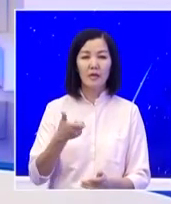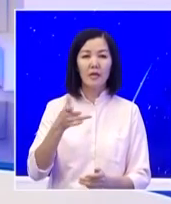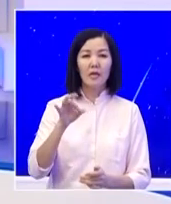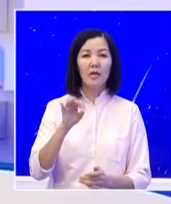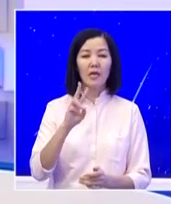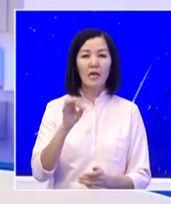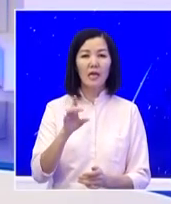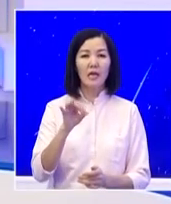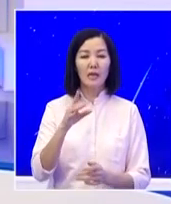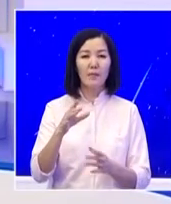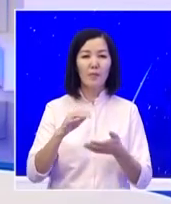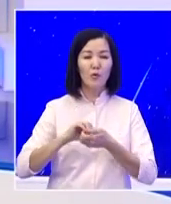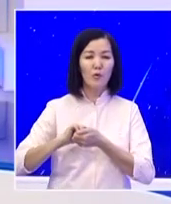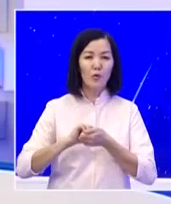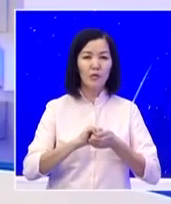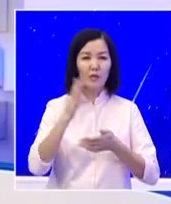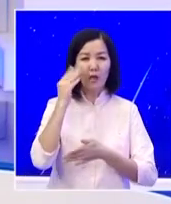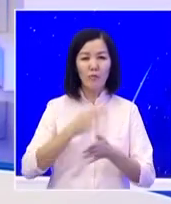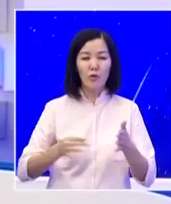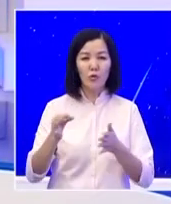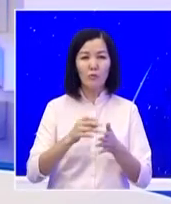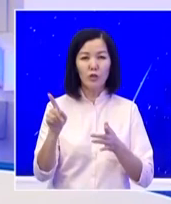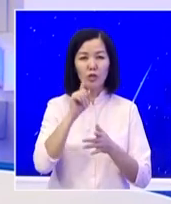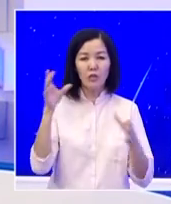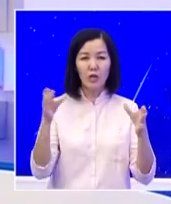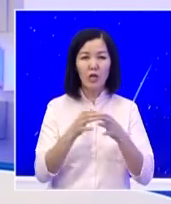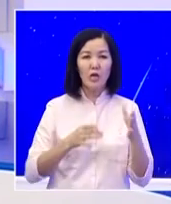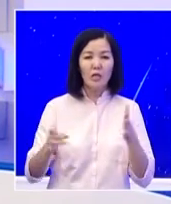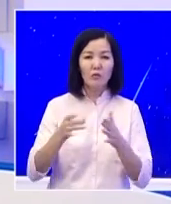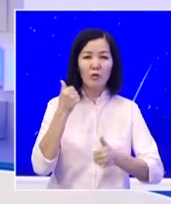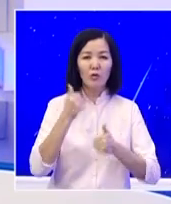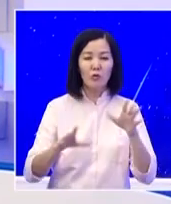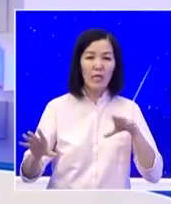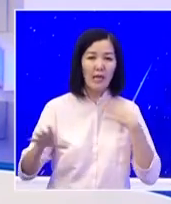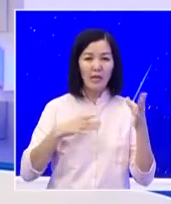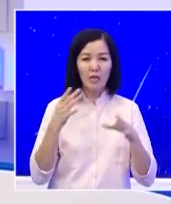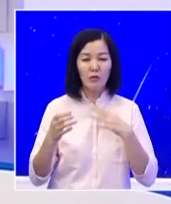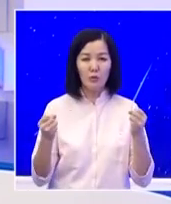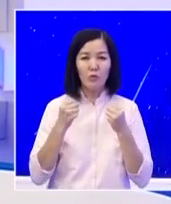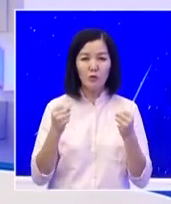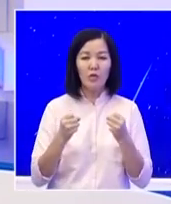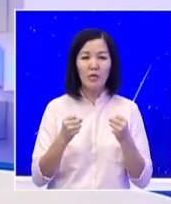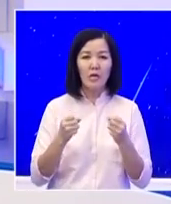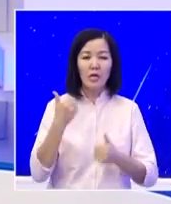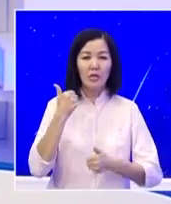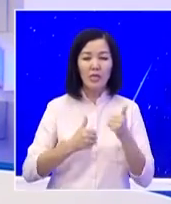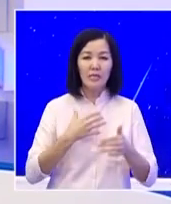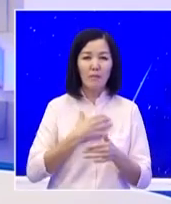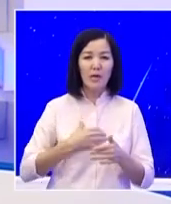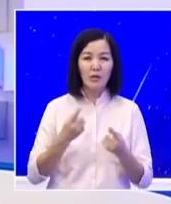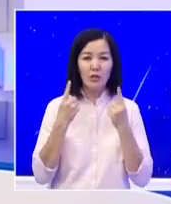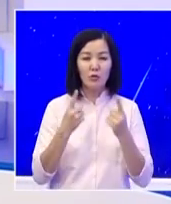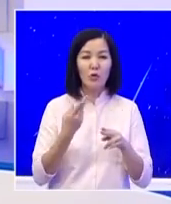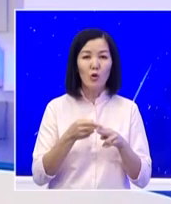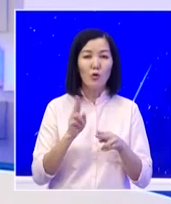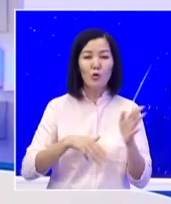Хабарымызды жалғастырамыз. Грек-рим күресінен Алматы облысының жастар құрамасы республикалық турнирге дайындалып жатыр. Спортшылар үшін бұл жарыстың